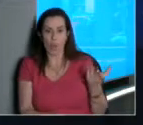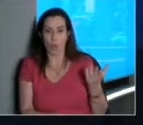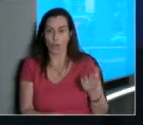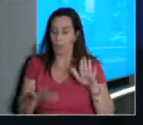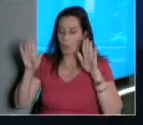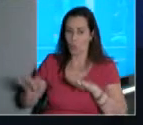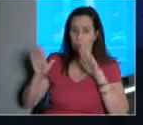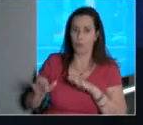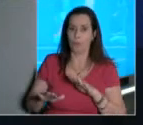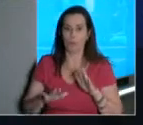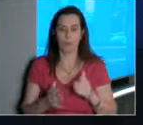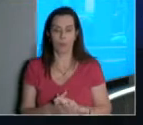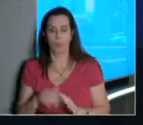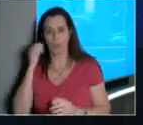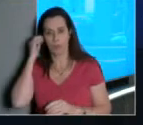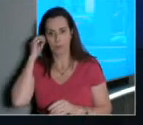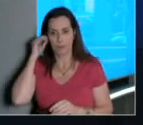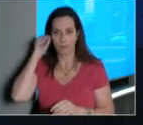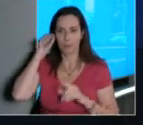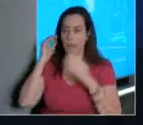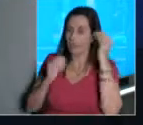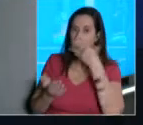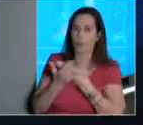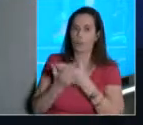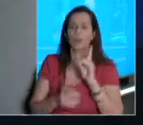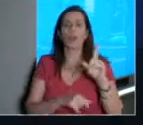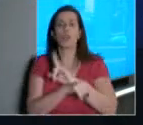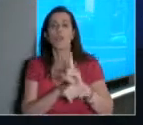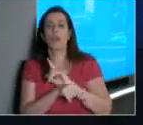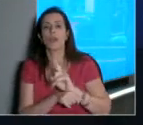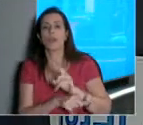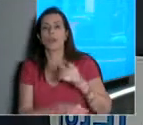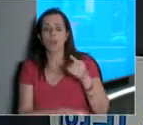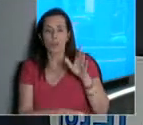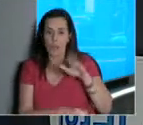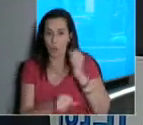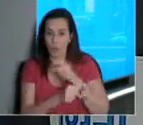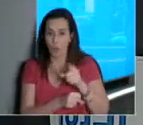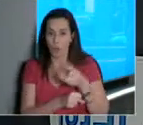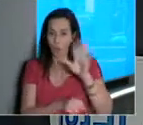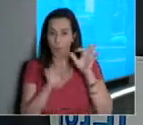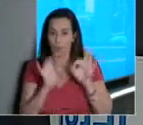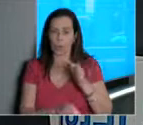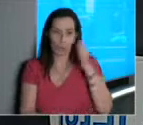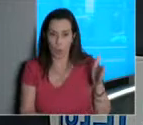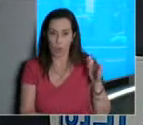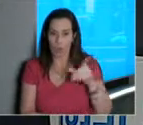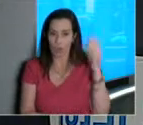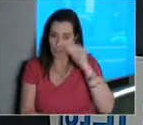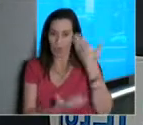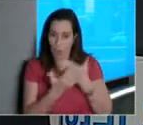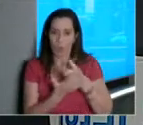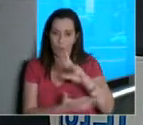הגיעו בתקופה של... מה זה כאילו הגיעו בתקופתו של אולמרט? תלמדי את העובדות. הגיעו בתקופתו של אולמרט, שגם הוא לא היה בדיוק שמאל. תלמדי את